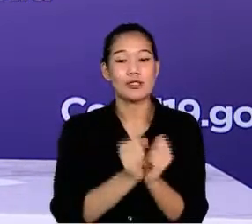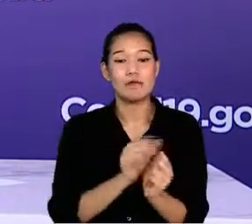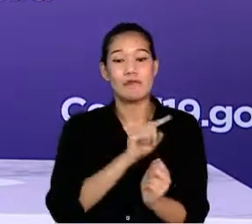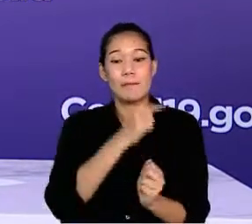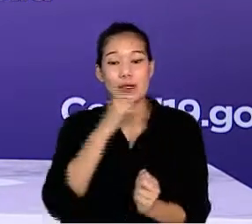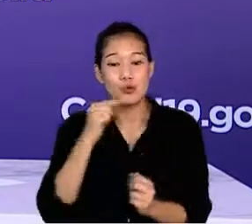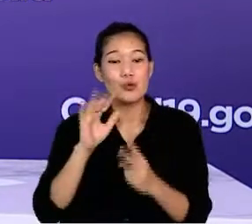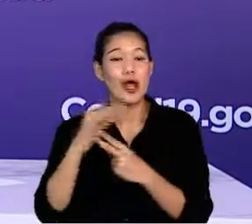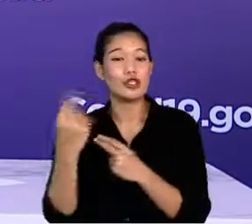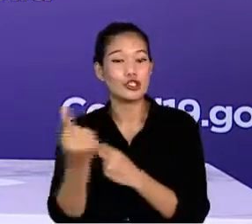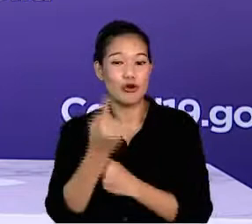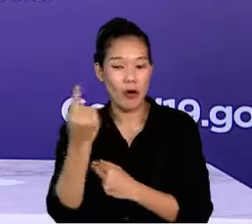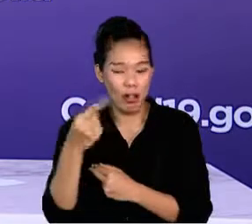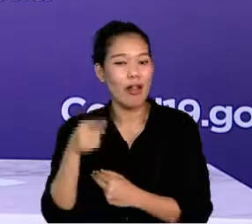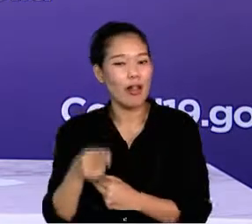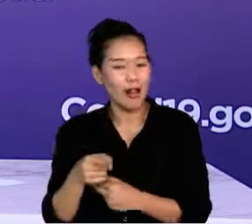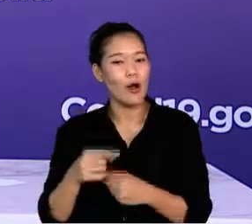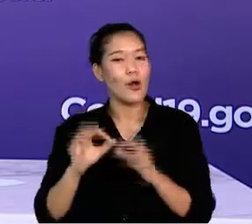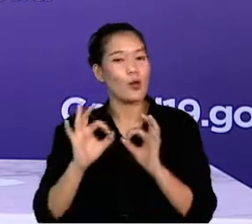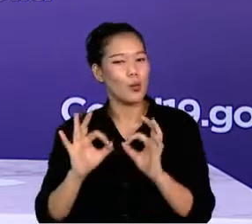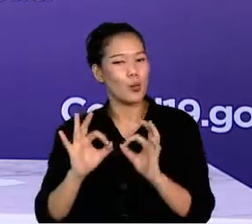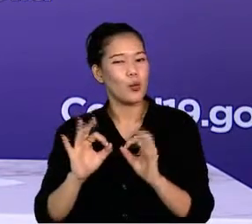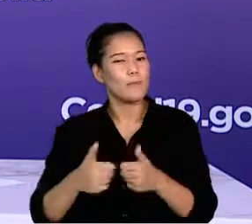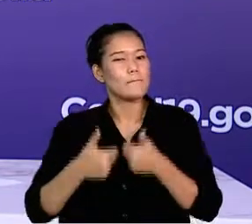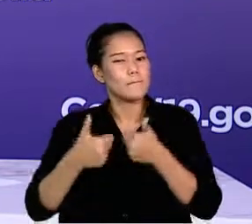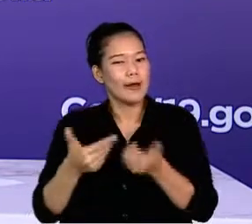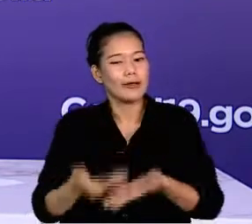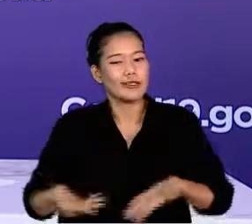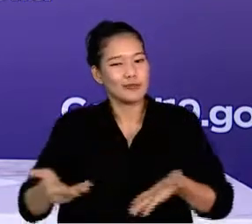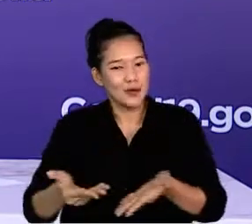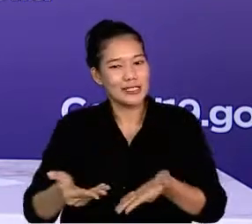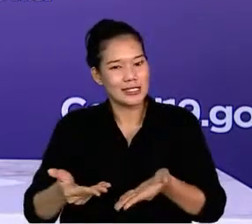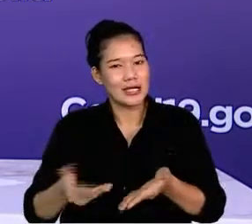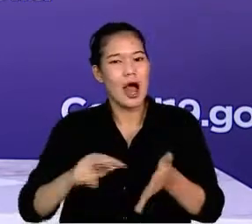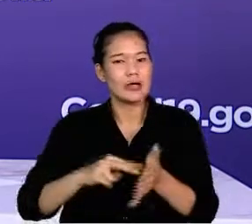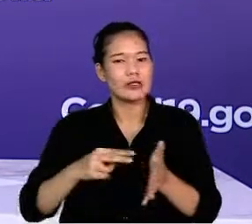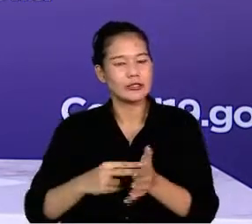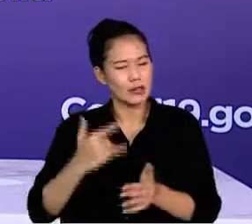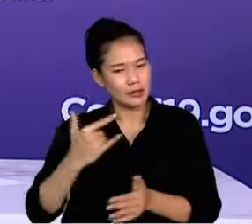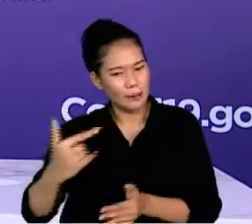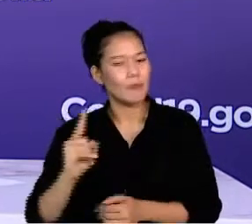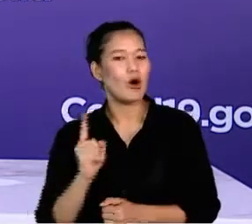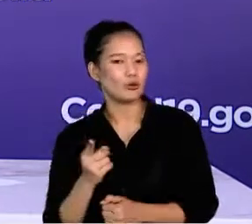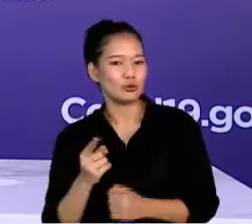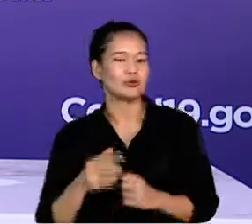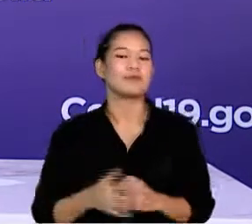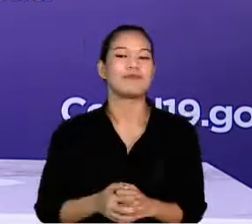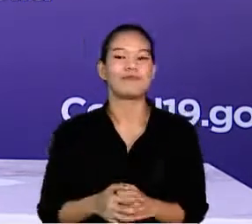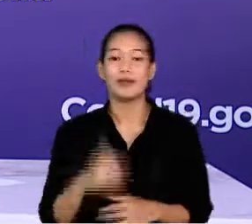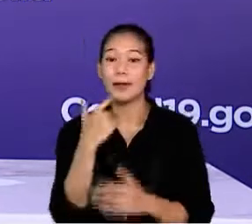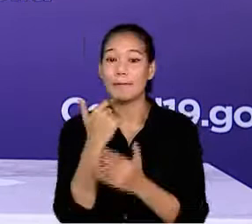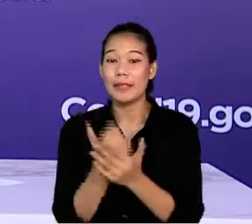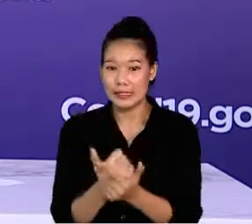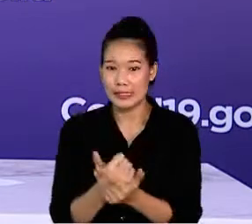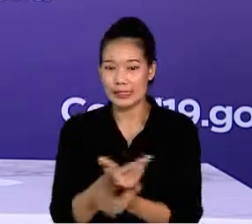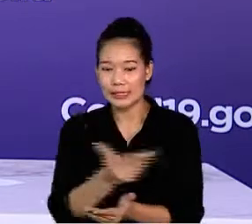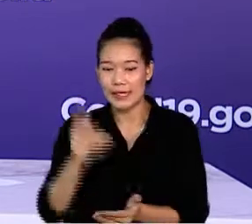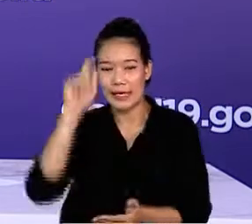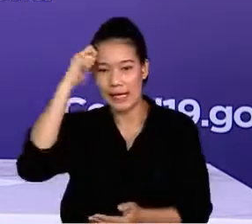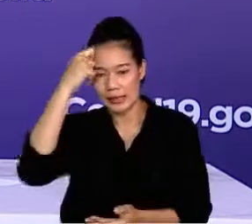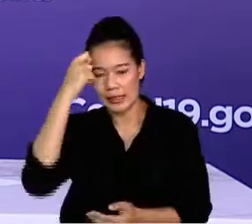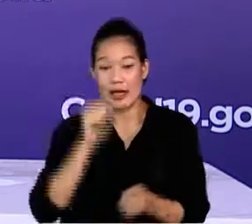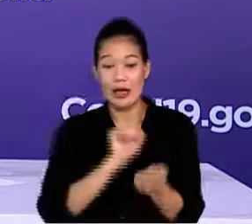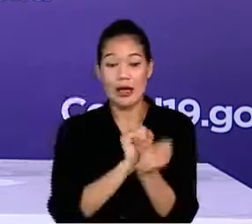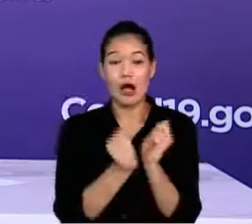mingguan di tingkat nasional ini Tentunya adalah perkembangan baik yang perlu terus dipertahankan Hai penting untuk diingat